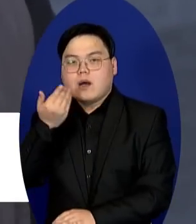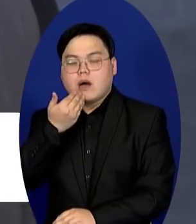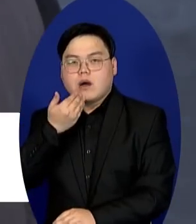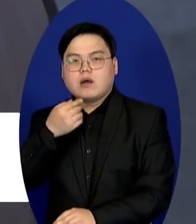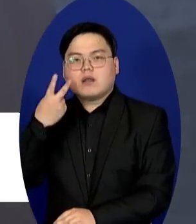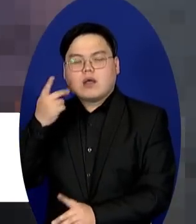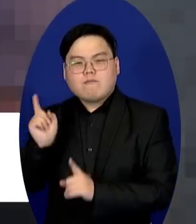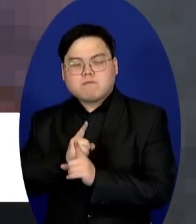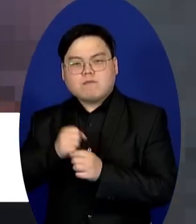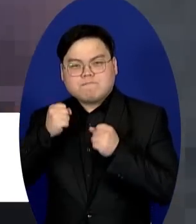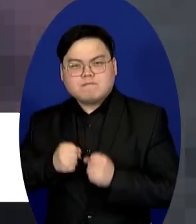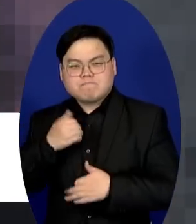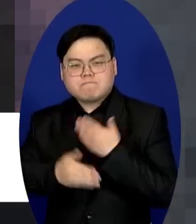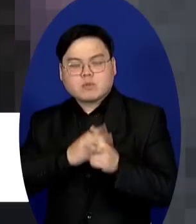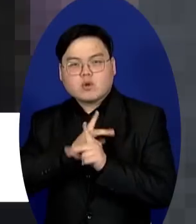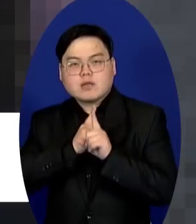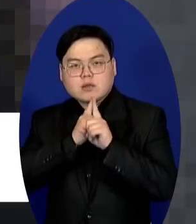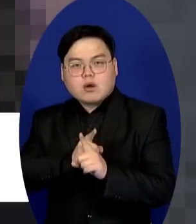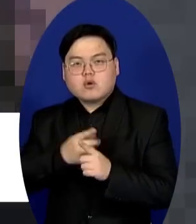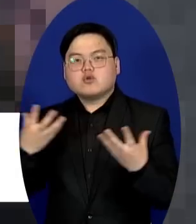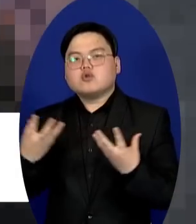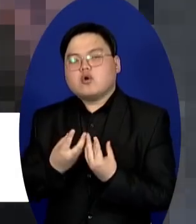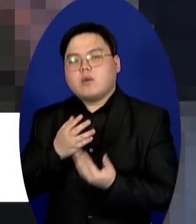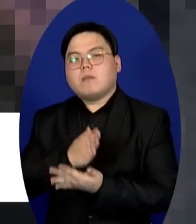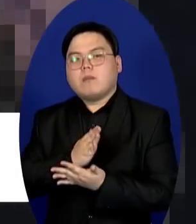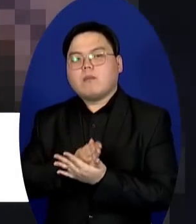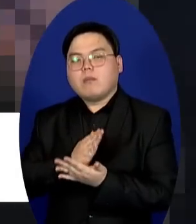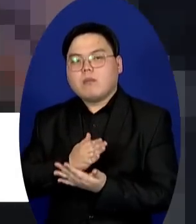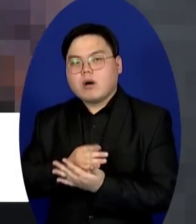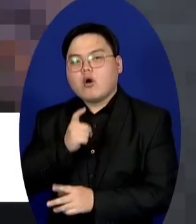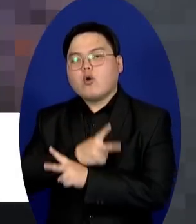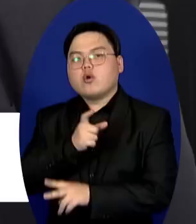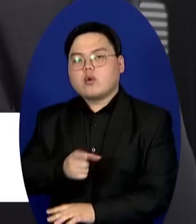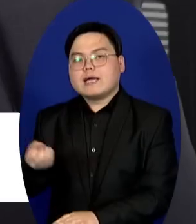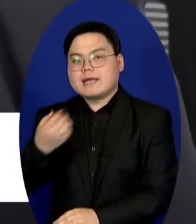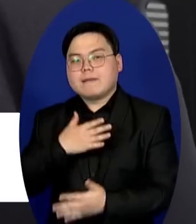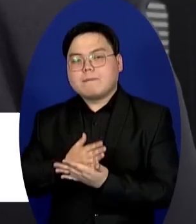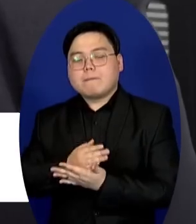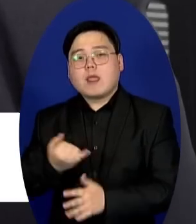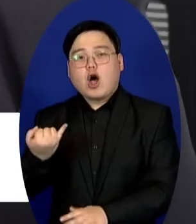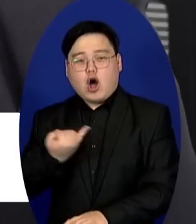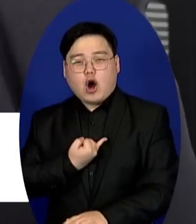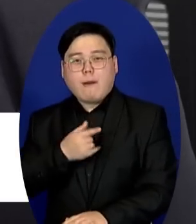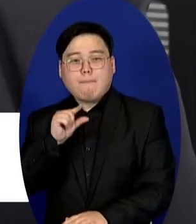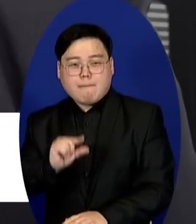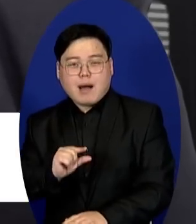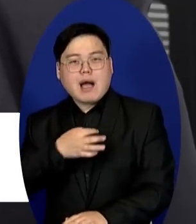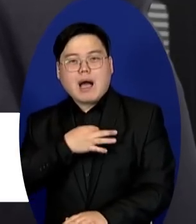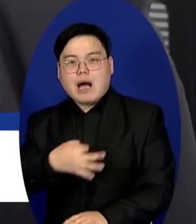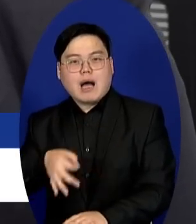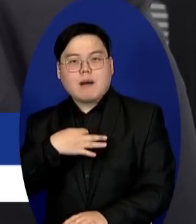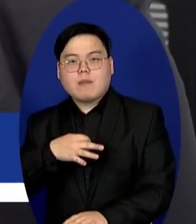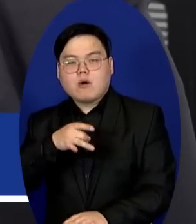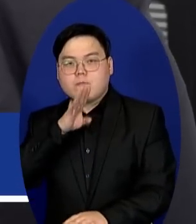хэргийн араас тууштай хуулийн дагуу явах тохиолдол цөөн байдаг гэдгийг хуульч хэлж байна. Эдгээр хохирлын баг мэт харагдаж байгаа